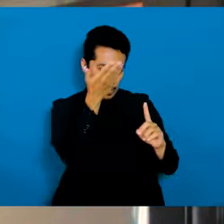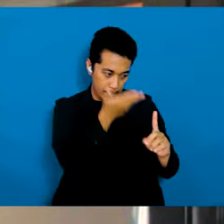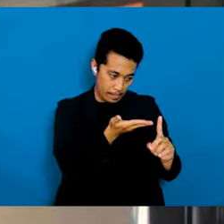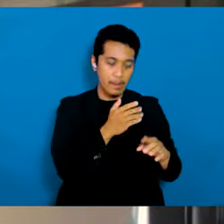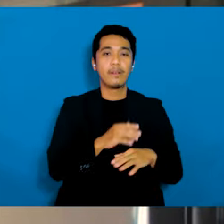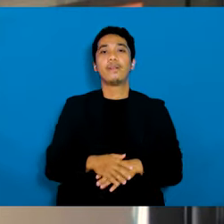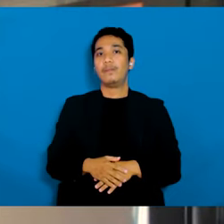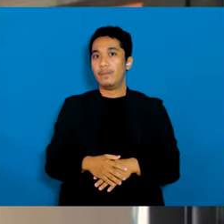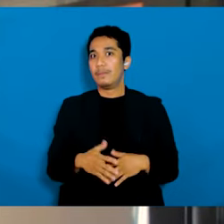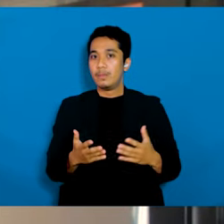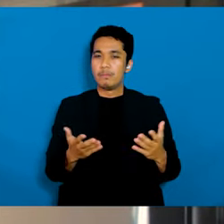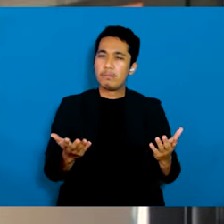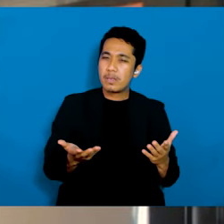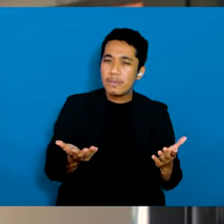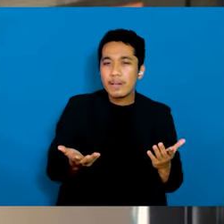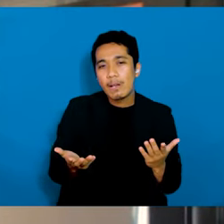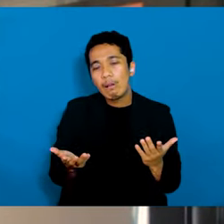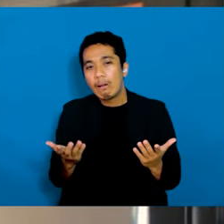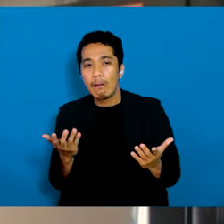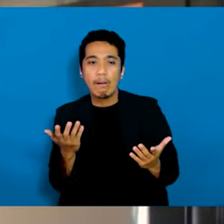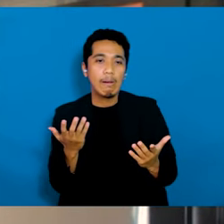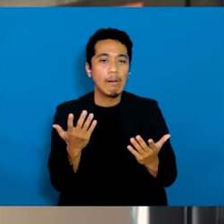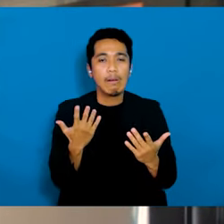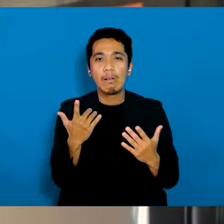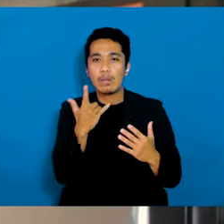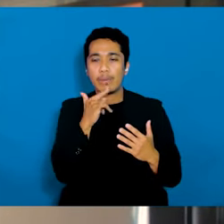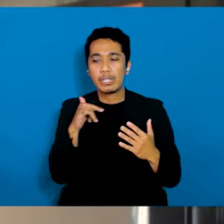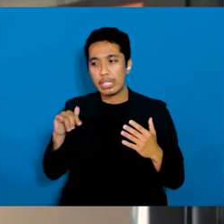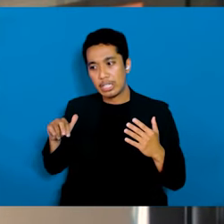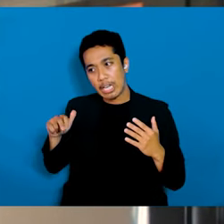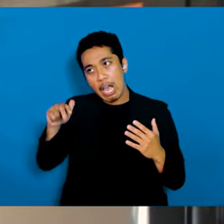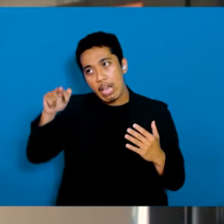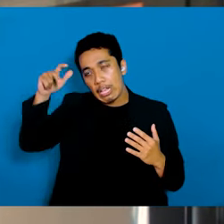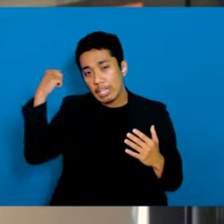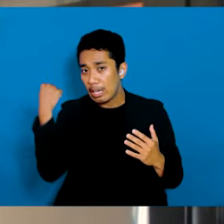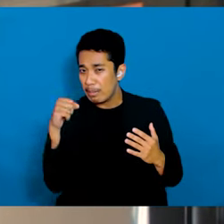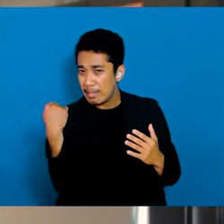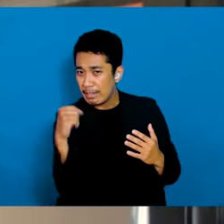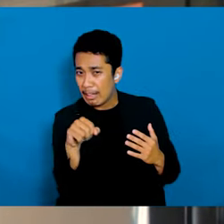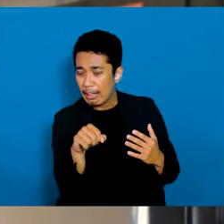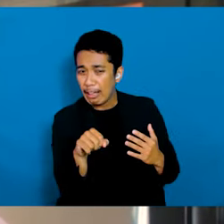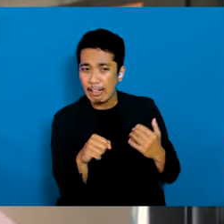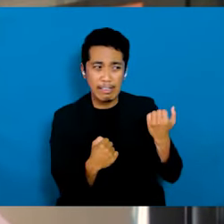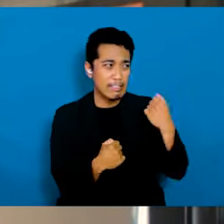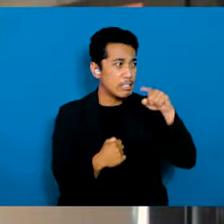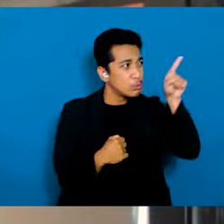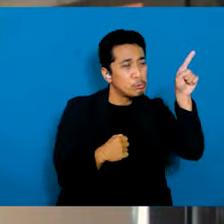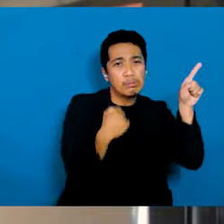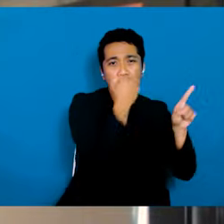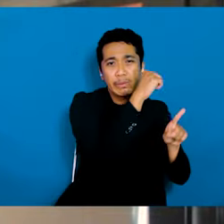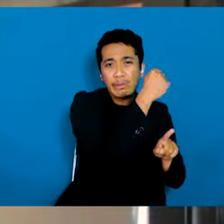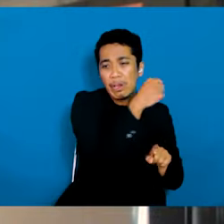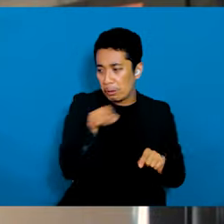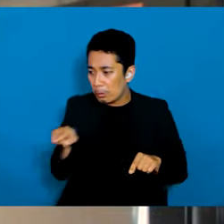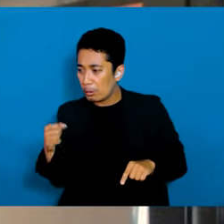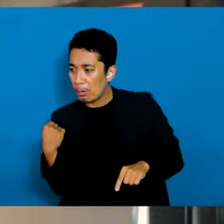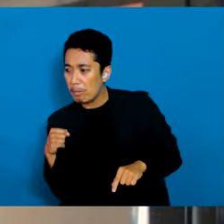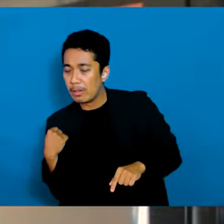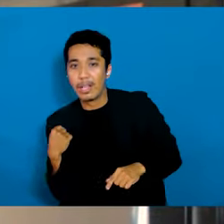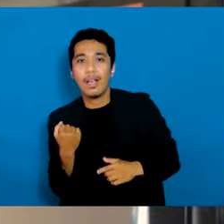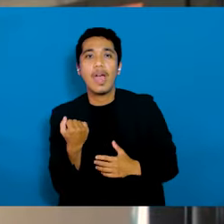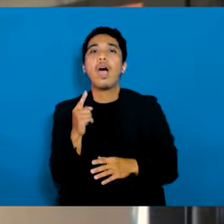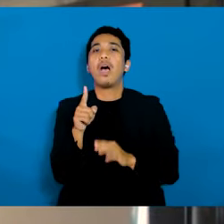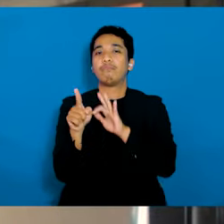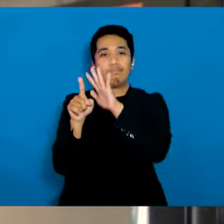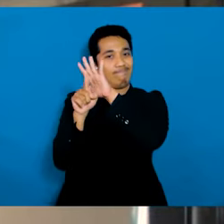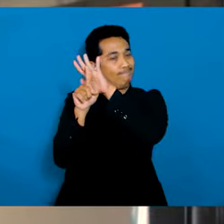di disabilitasnya, bahwa gimana nih, nggak bisa naik ke loteng, nggak bisa ini, nggak bisa itu